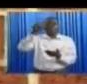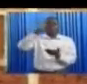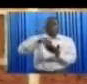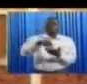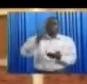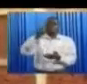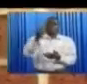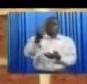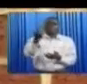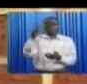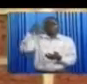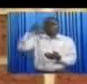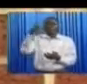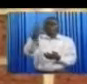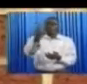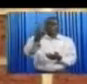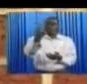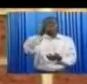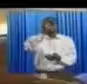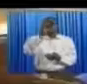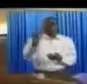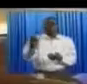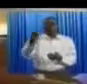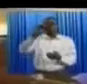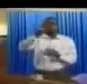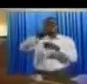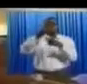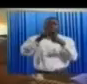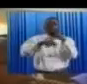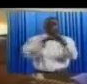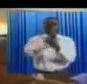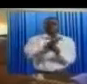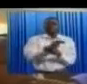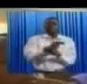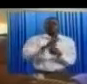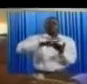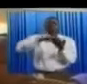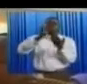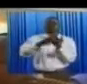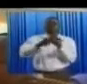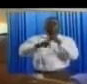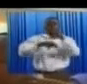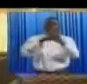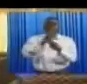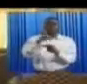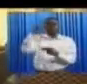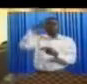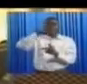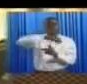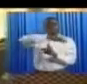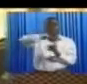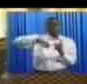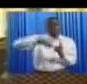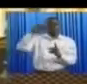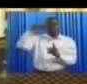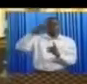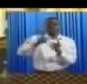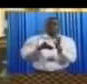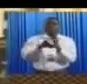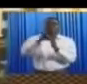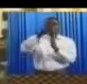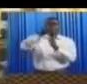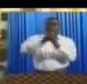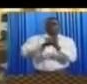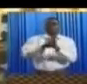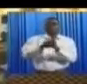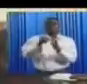2012-2013, c'est 1% du budget national qui est consacré à l'environnement. Le plan national d'investissement en matière d'environnement pour le développement durable est un